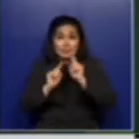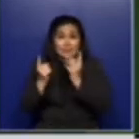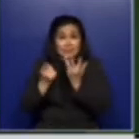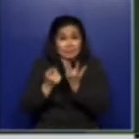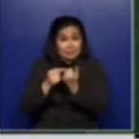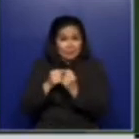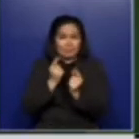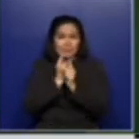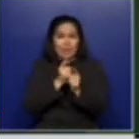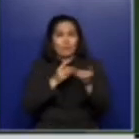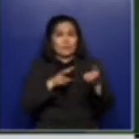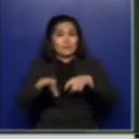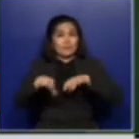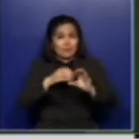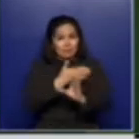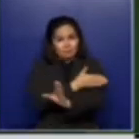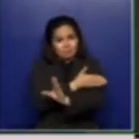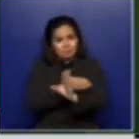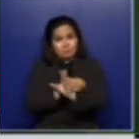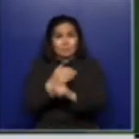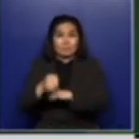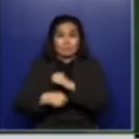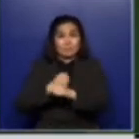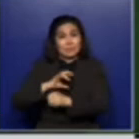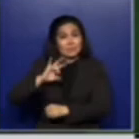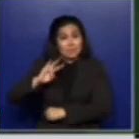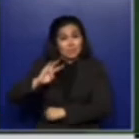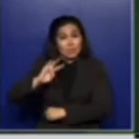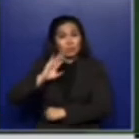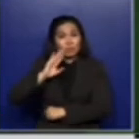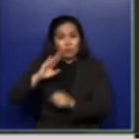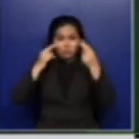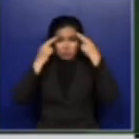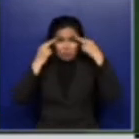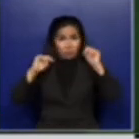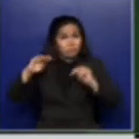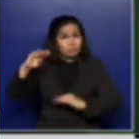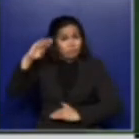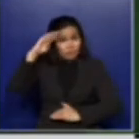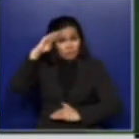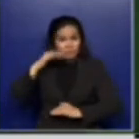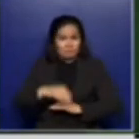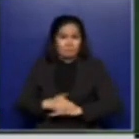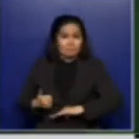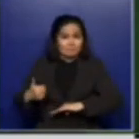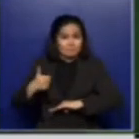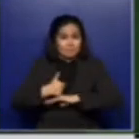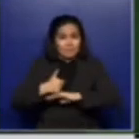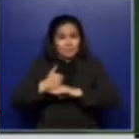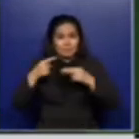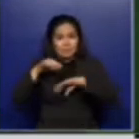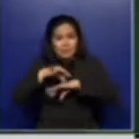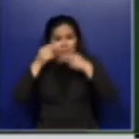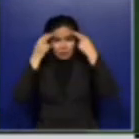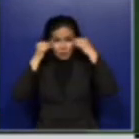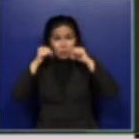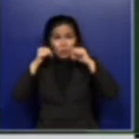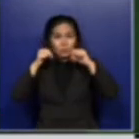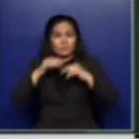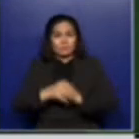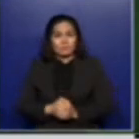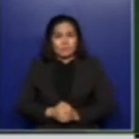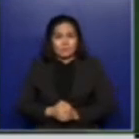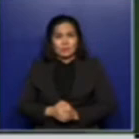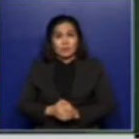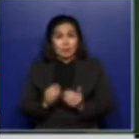า7ปีงบประมาณของท่านนะครับท่านเข้ามาบริหารประเทศชาติเนี่ยท่านเข้ามาโดย